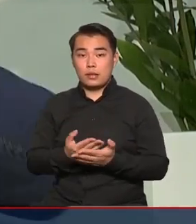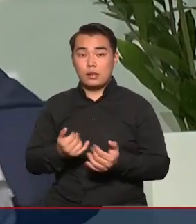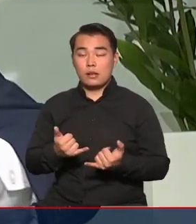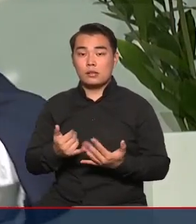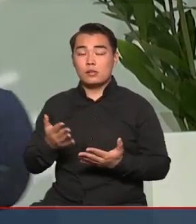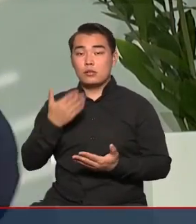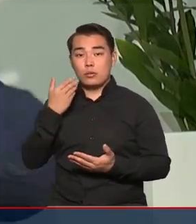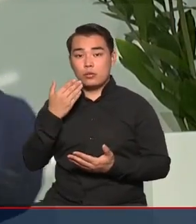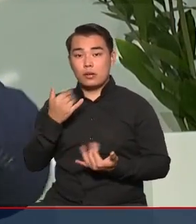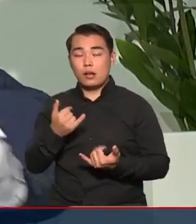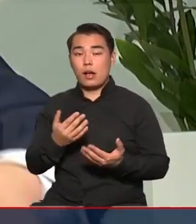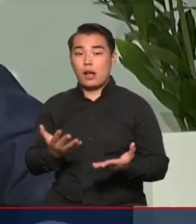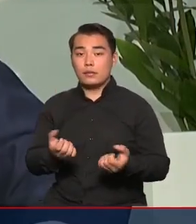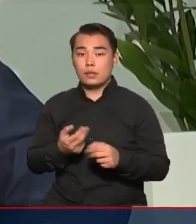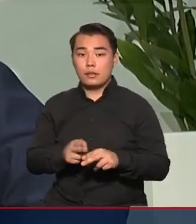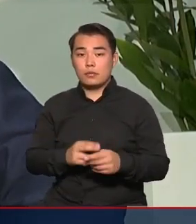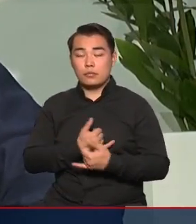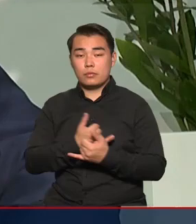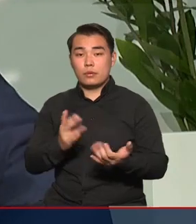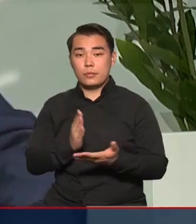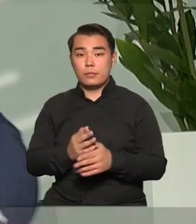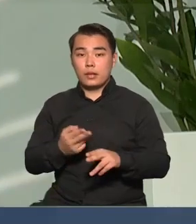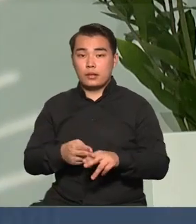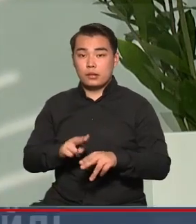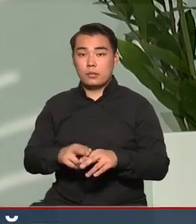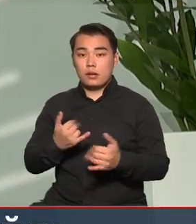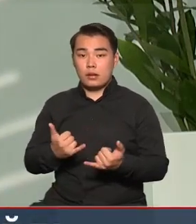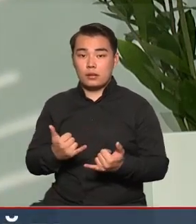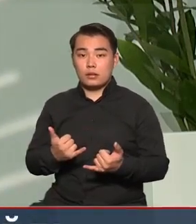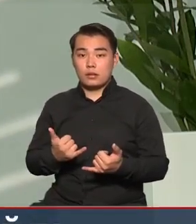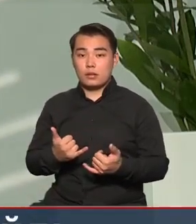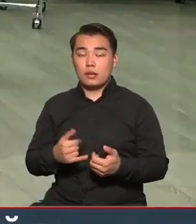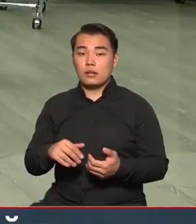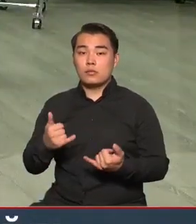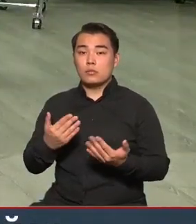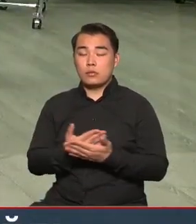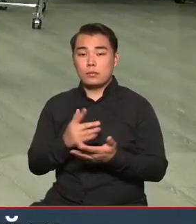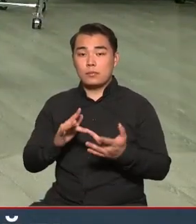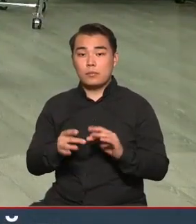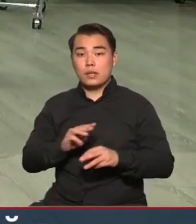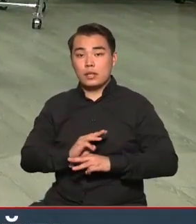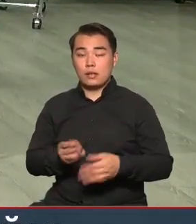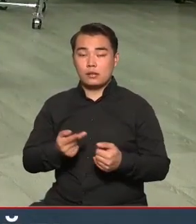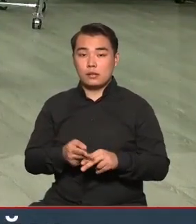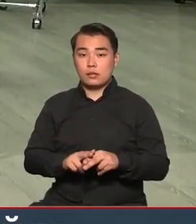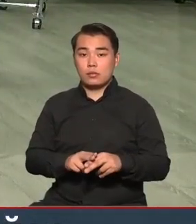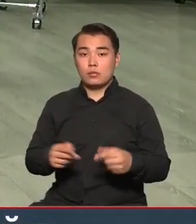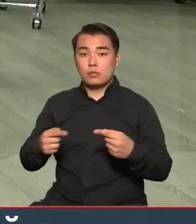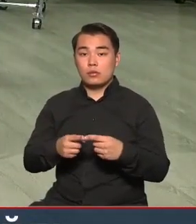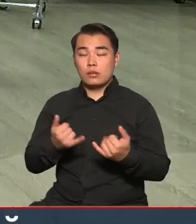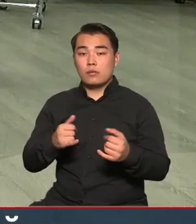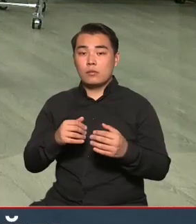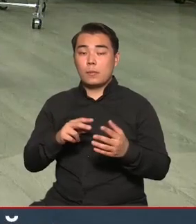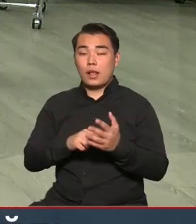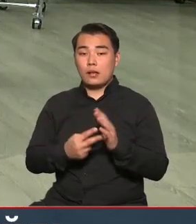жеңіл алуын қамтамасыз етеді. Ол үшін мына ақпарат министрлігіне белгілі бір бақылау